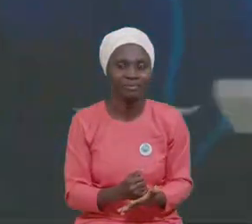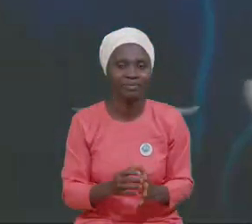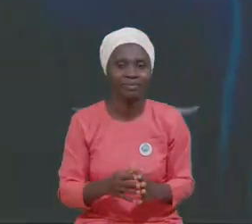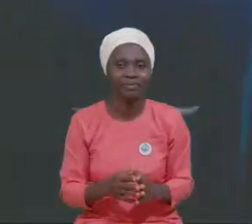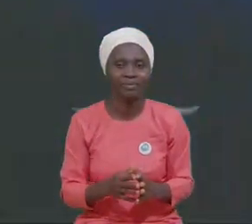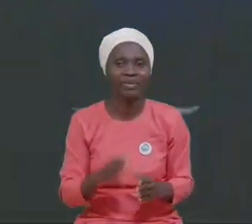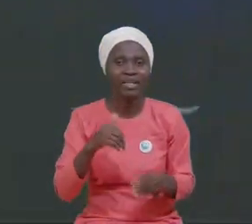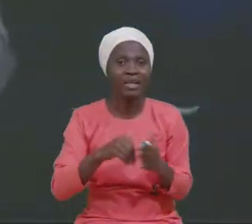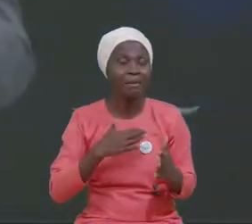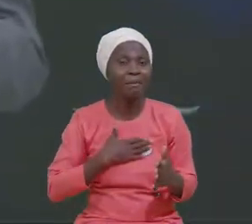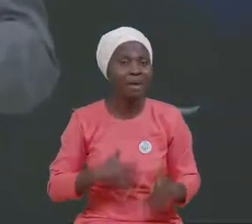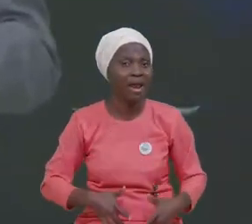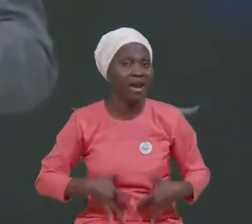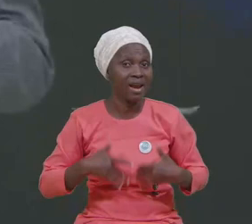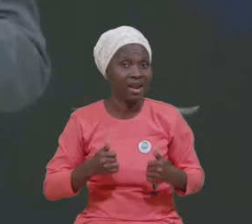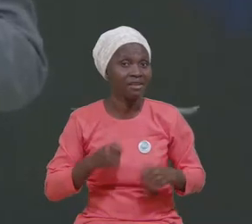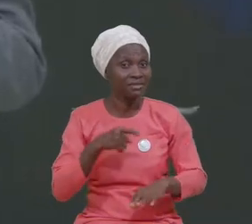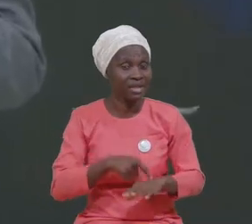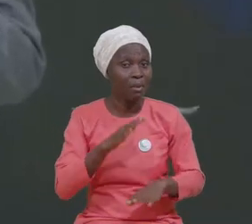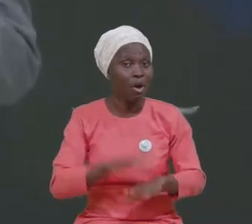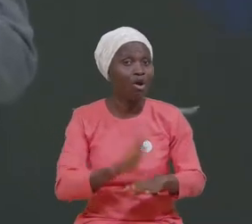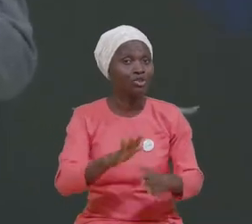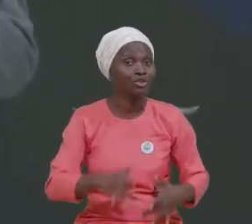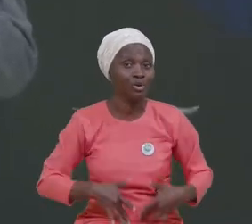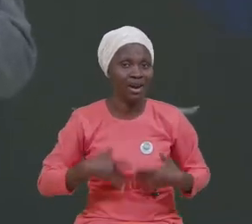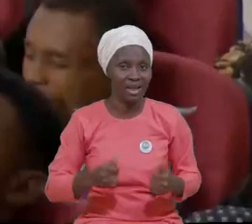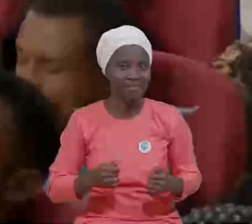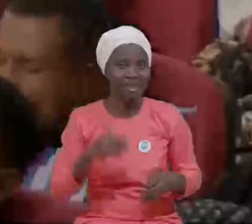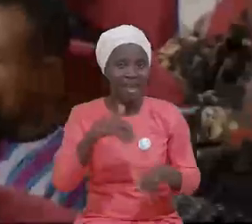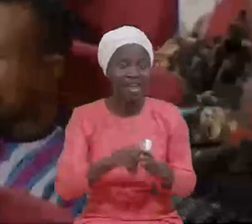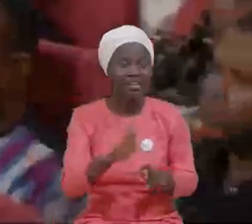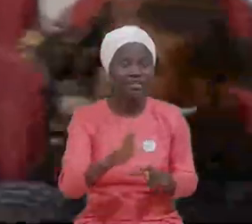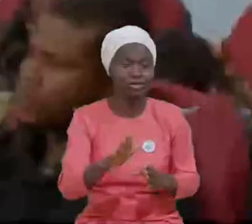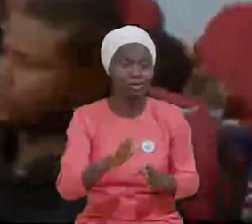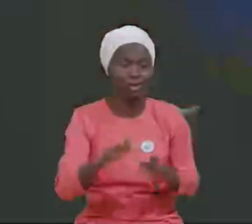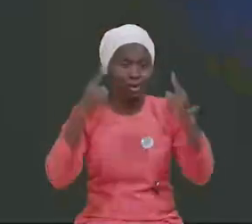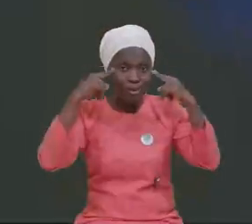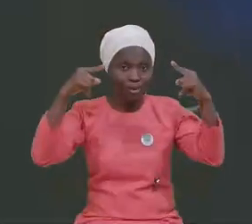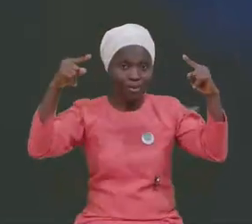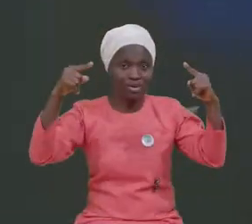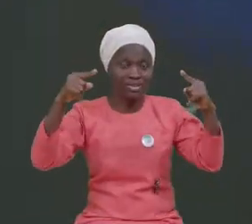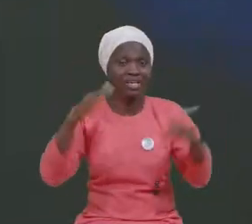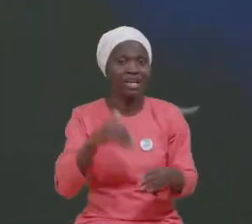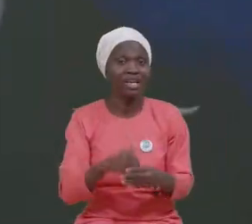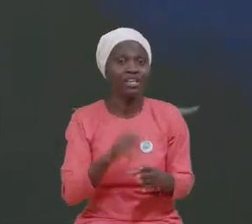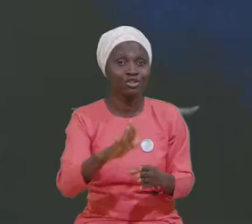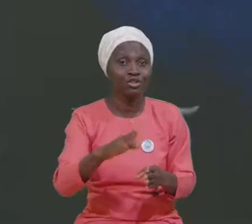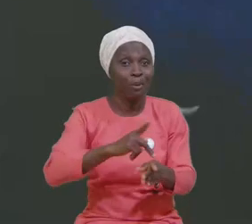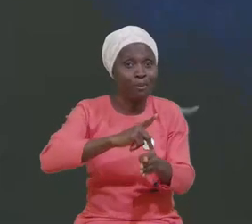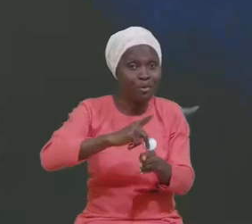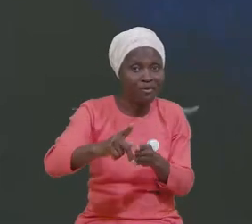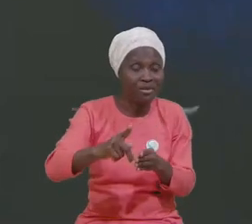Je verrai l'accomplissement de Dieu dans ma vie, dans ta réalisation, dans